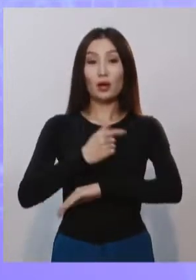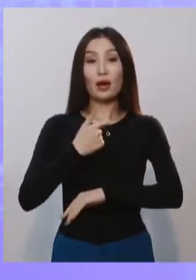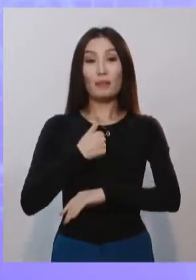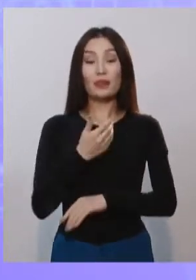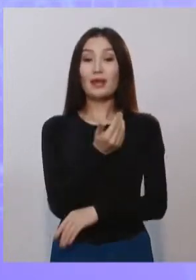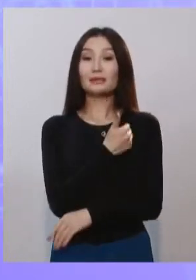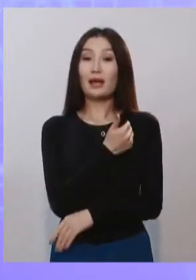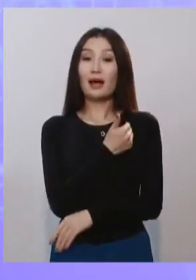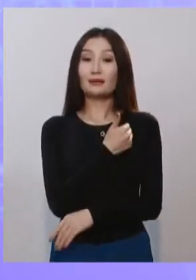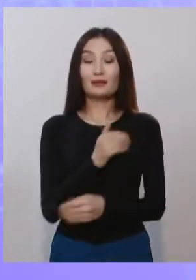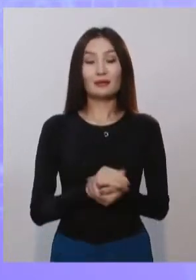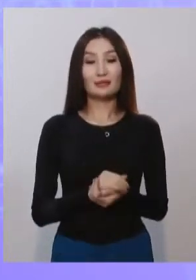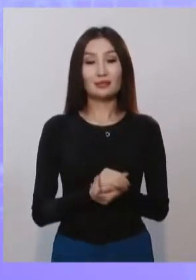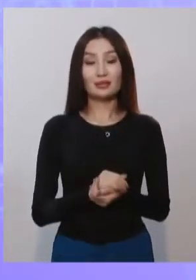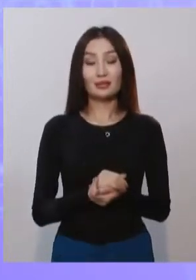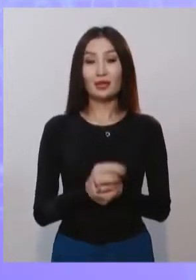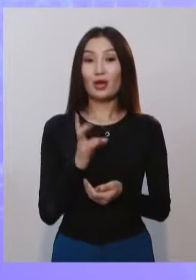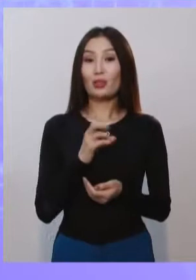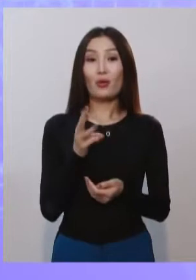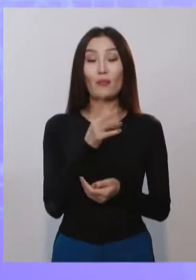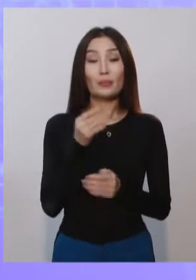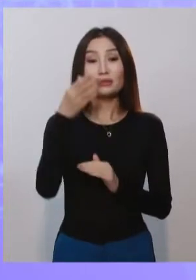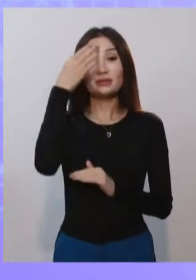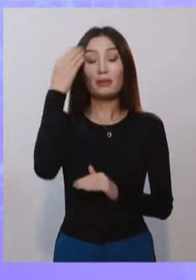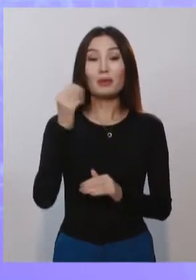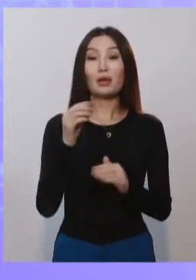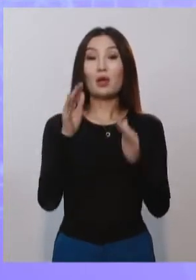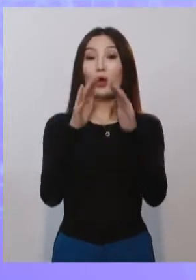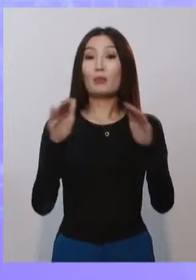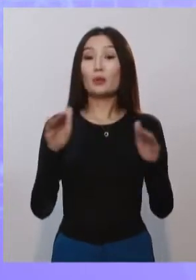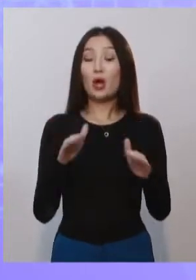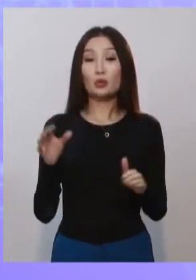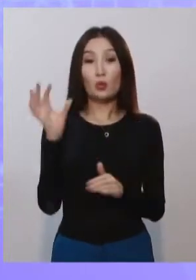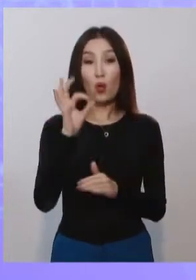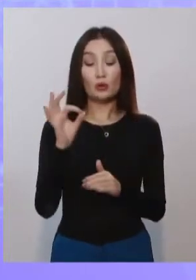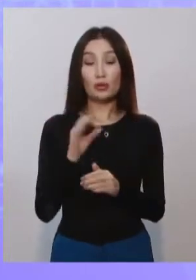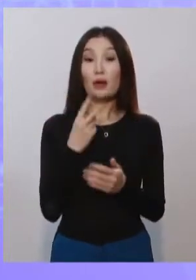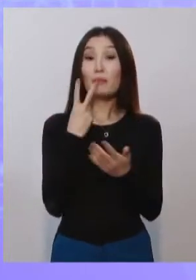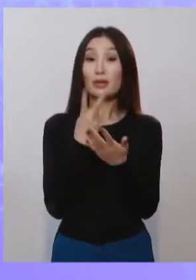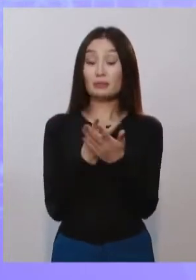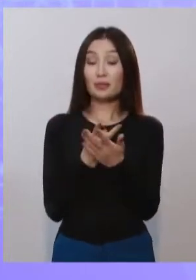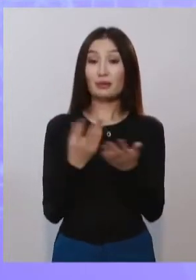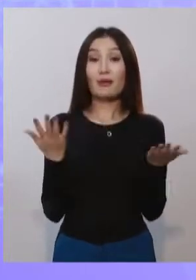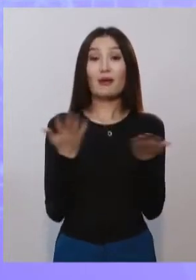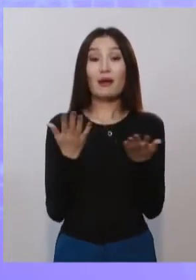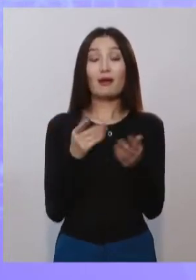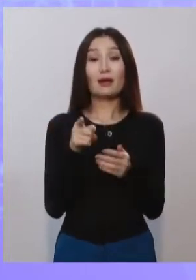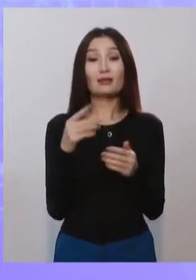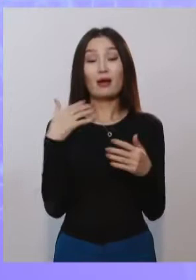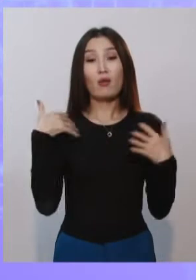захотелось но мы забыли про елку посмотрите какая она